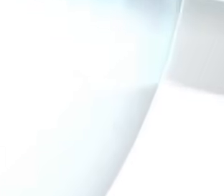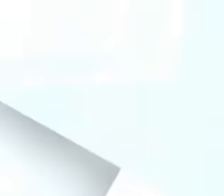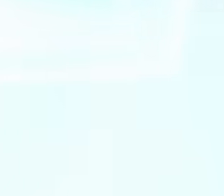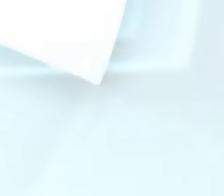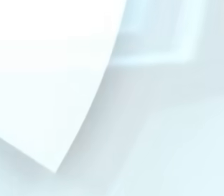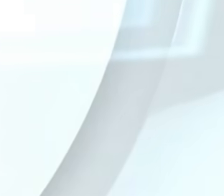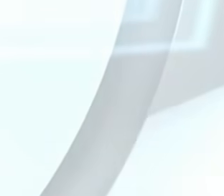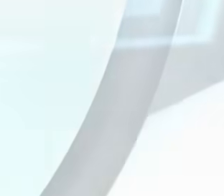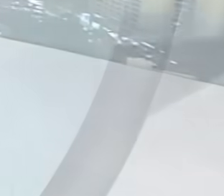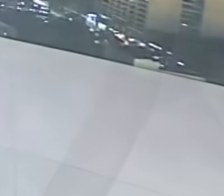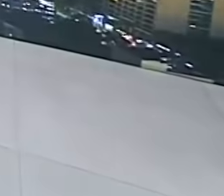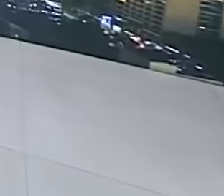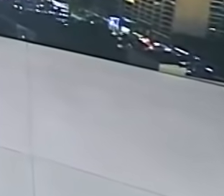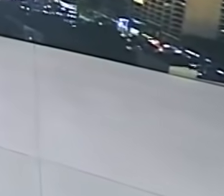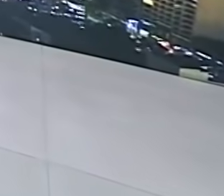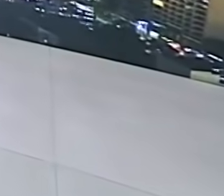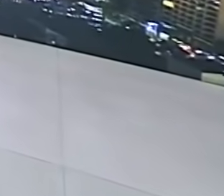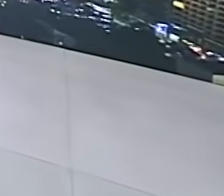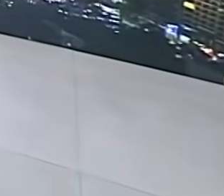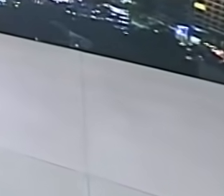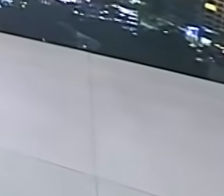Patrol!